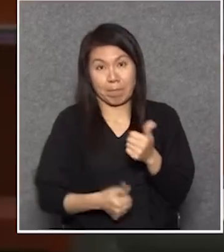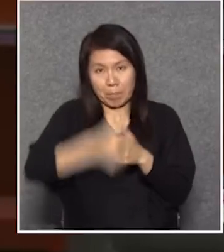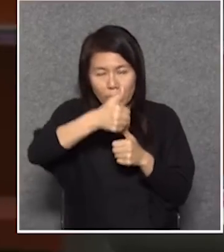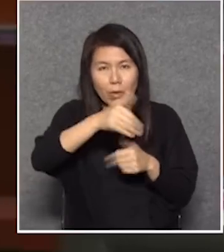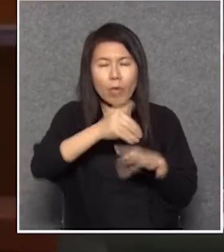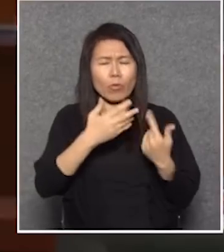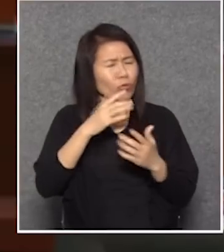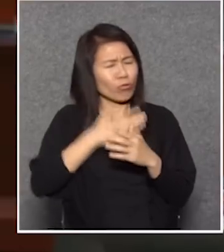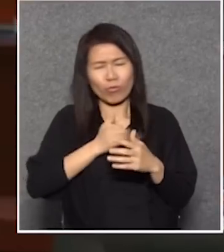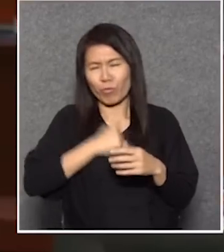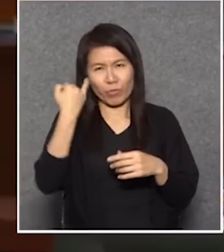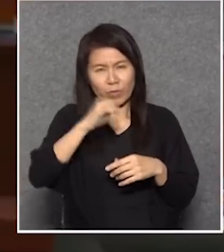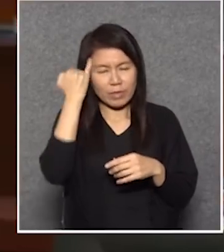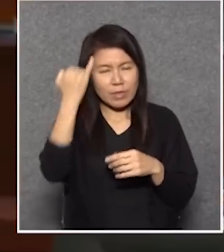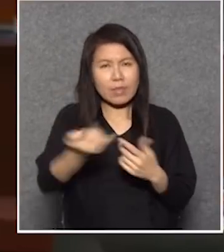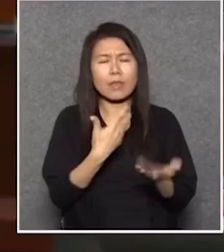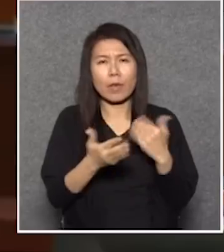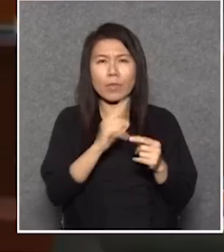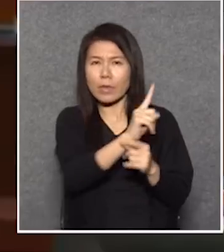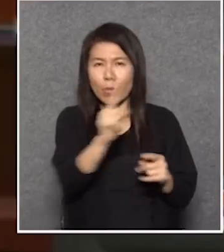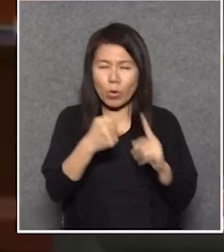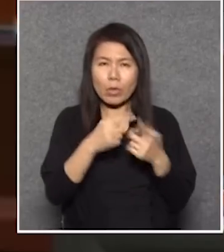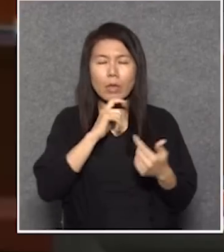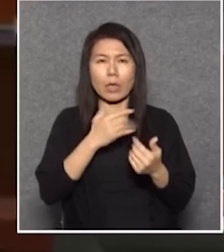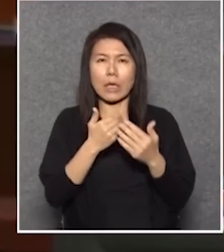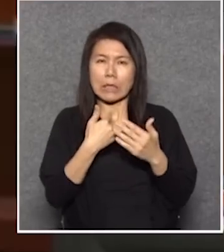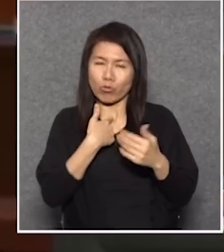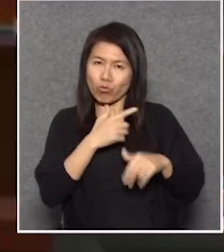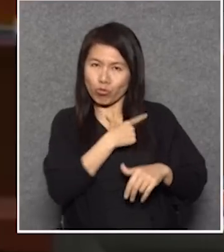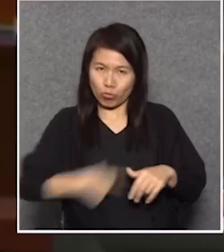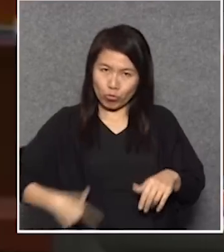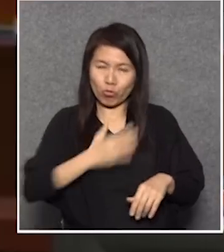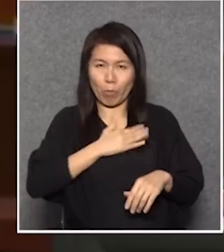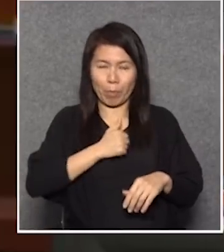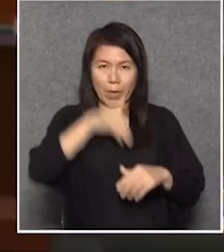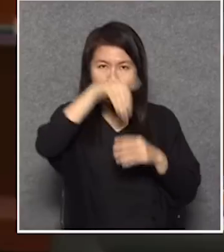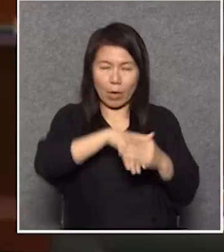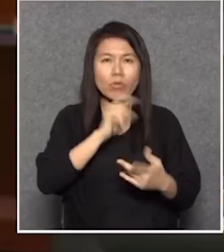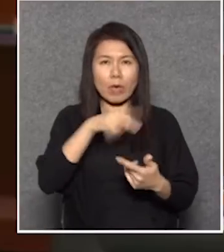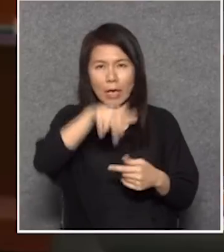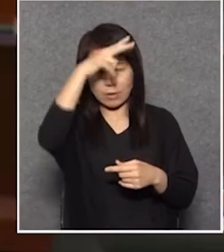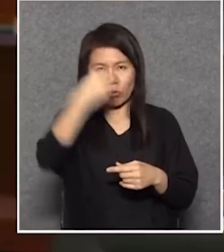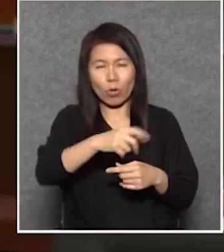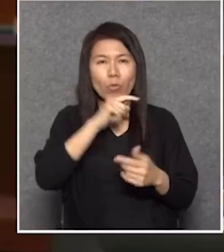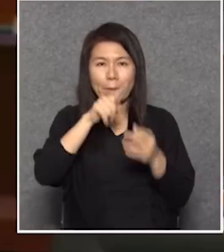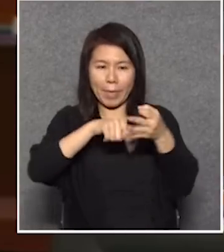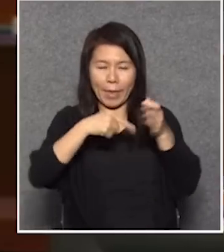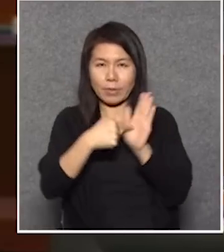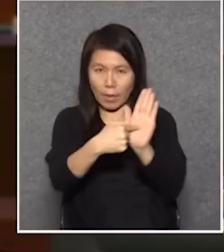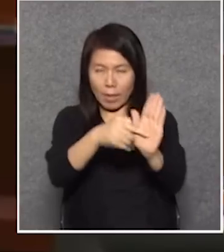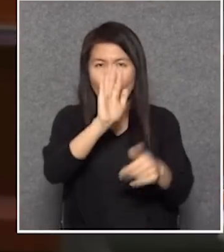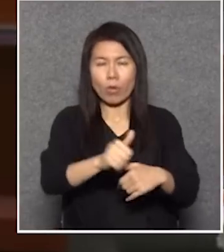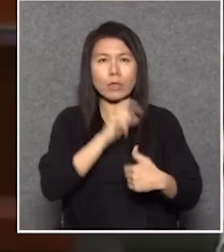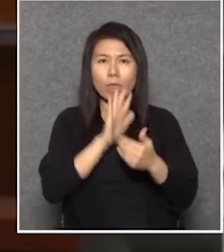測性嘅。任何人如果要成為候選人，我哋都要睇下佢咪有機會成為行政長官。所以提委會有呢個把關嘅作用，係